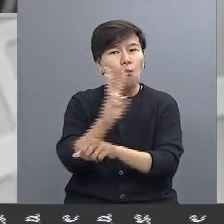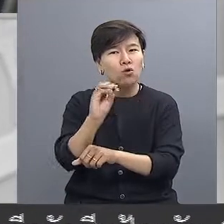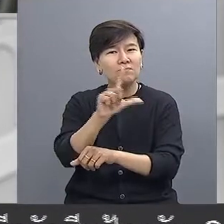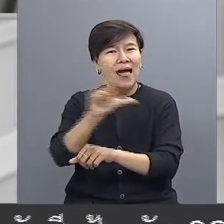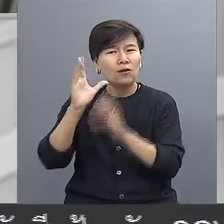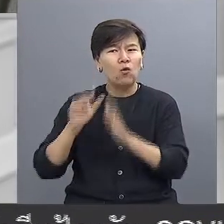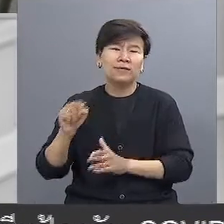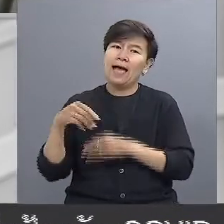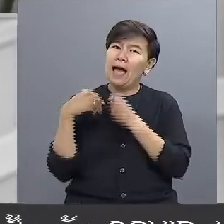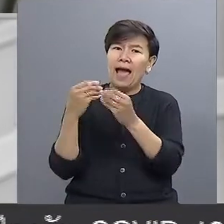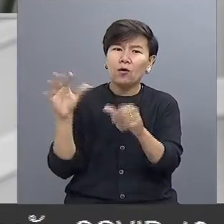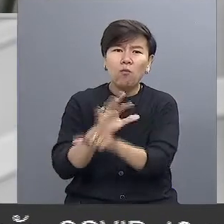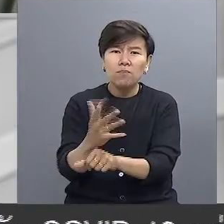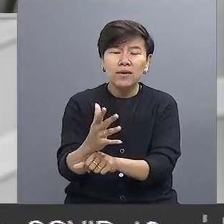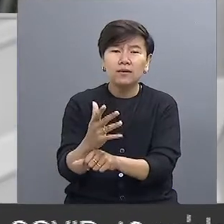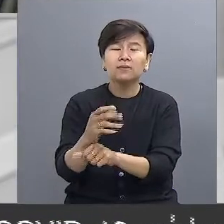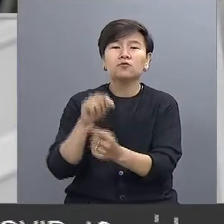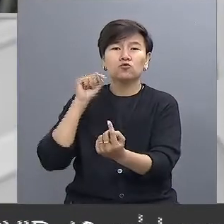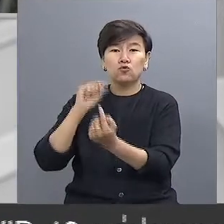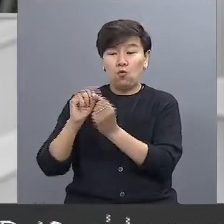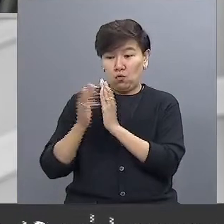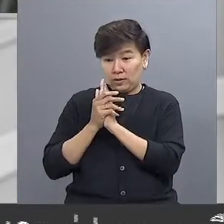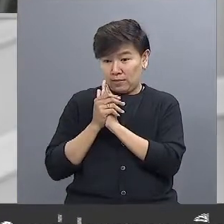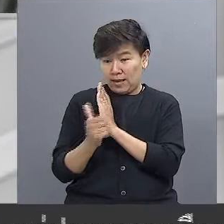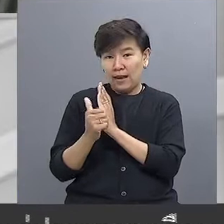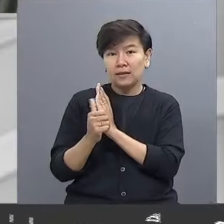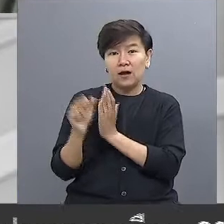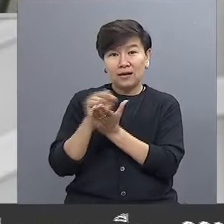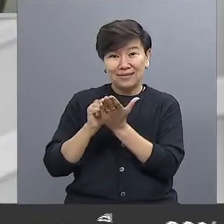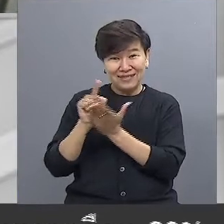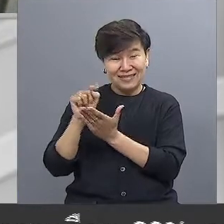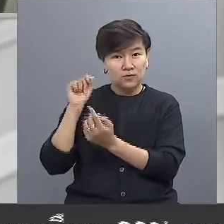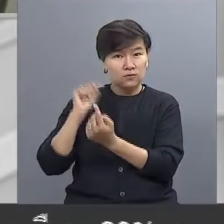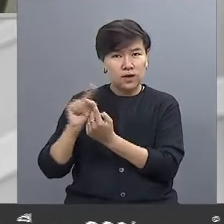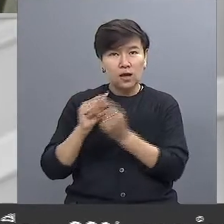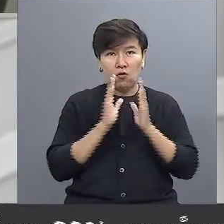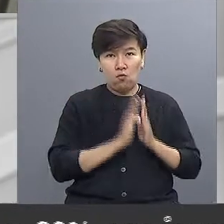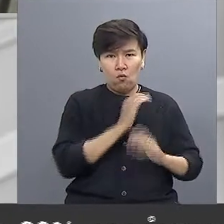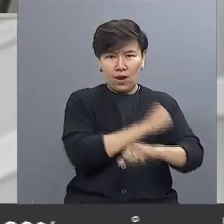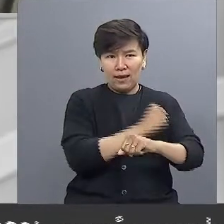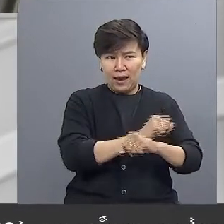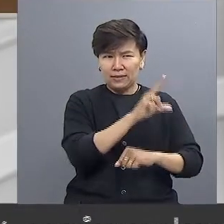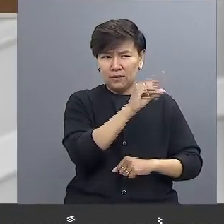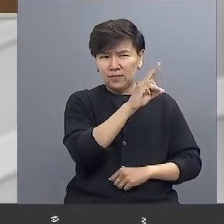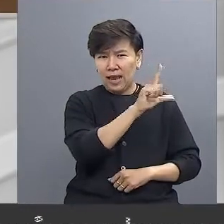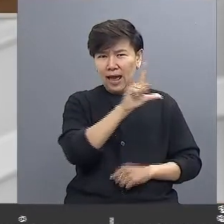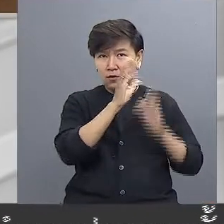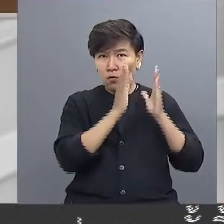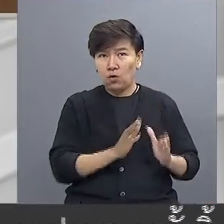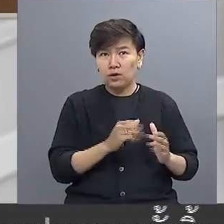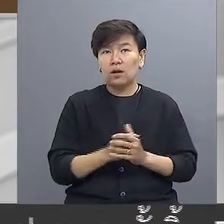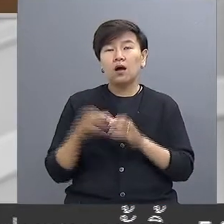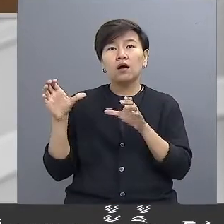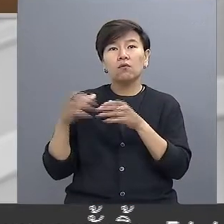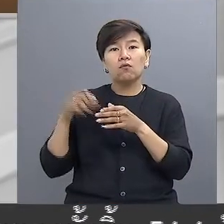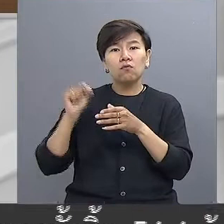เศรษฐศาสตร์นะคะที่เขาประเมินว่าคนที่อยู่ในวัยแรงงานเนี่ยมีอยู่ประมาณ 37ล้านคนถ้าไปตัดกลุ่มที่ห้ามใช้